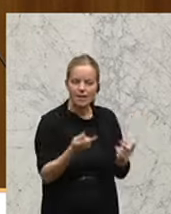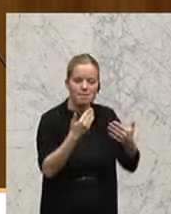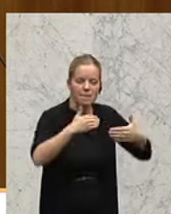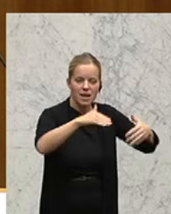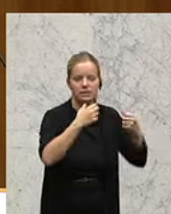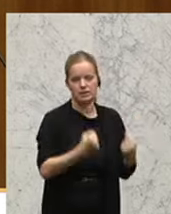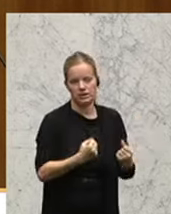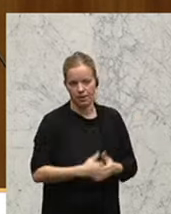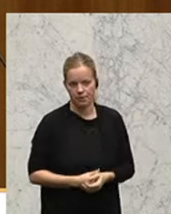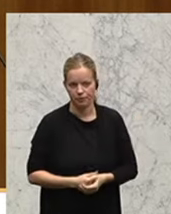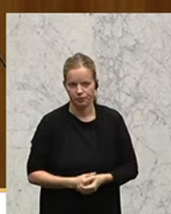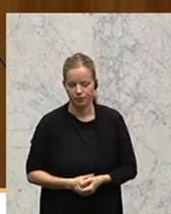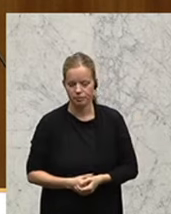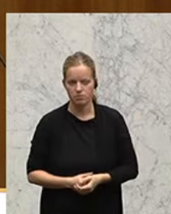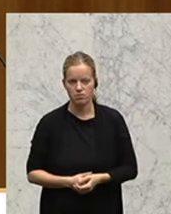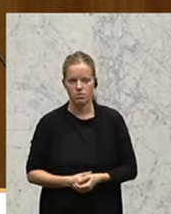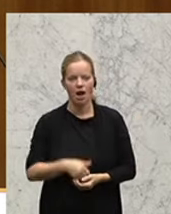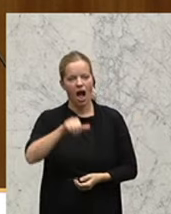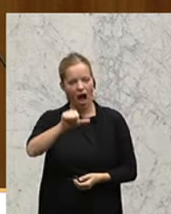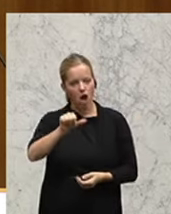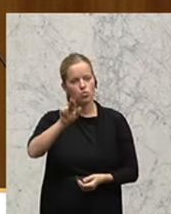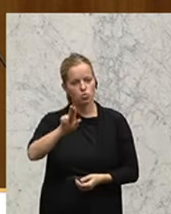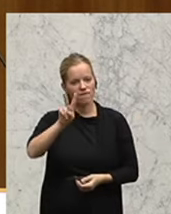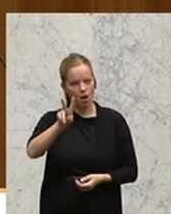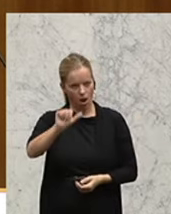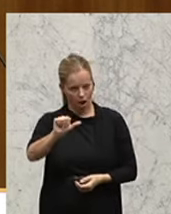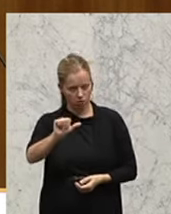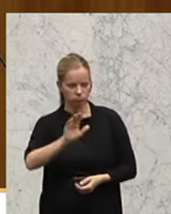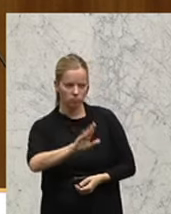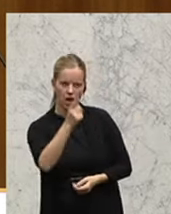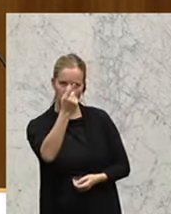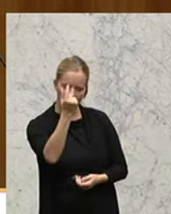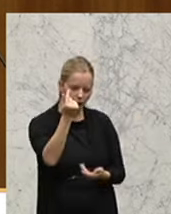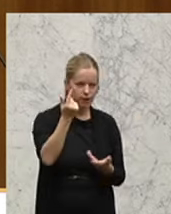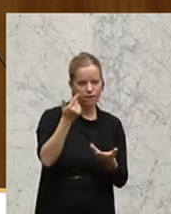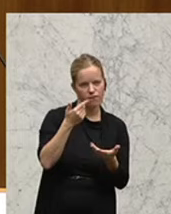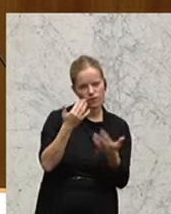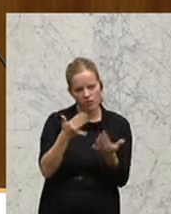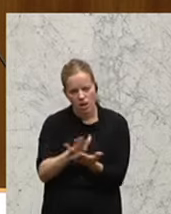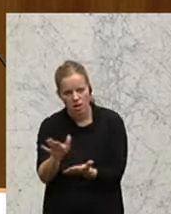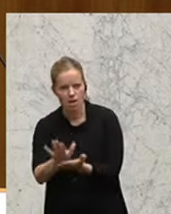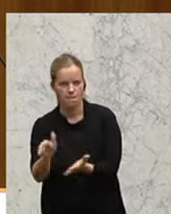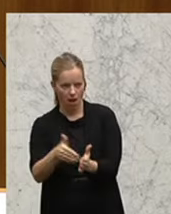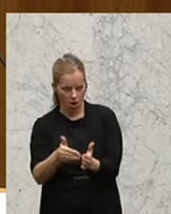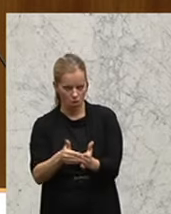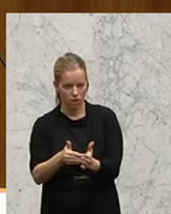heißt, die Aufwendungen, die diese Institution AUVA hat, für ihren ureigensten Zweck, nämlich